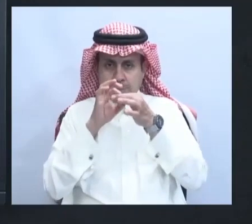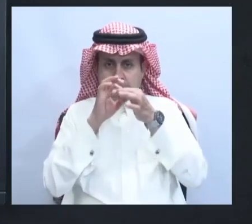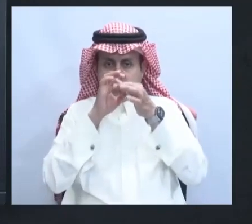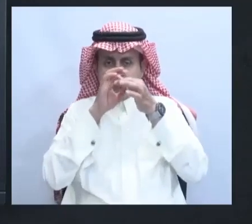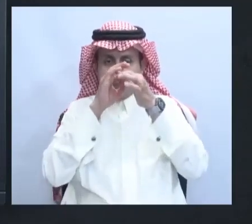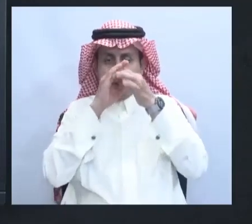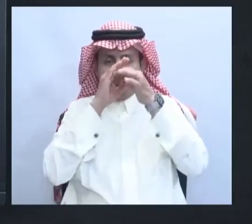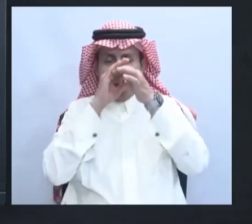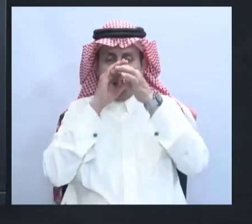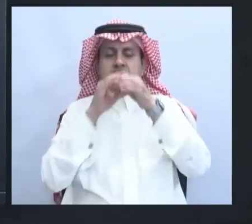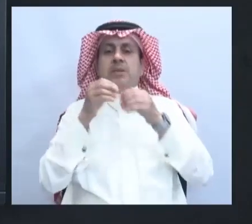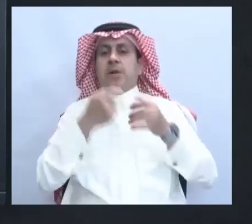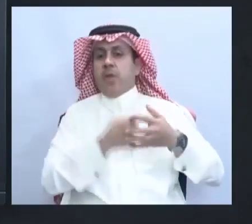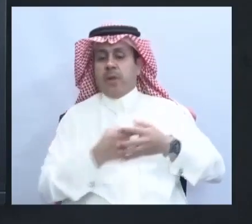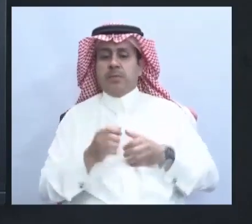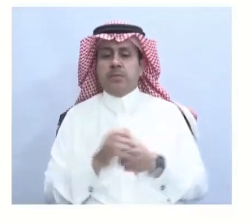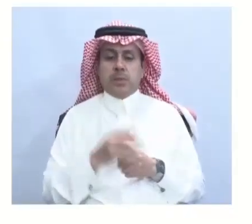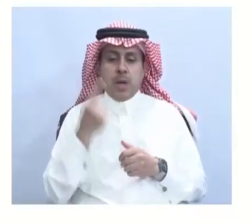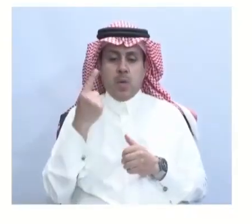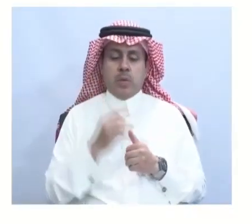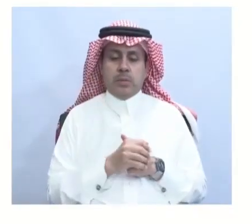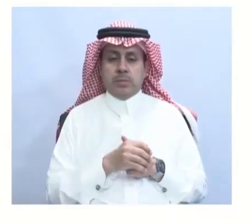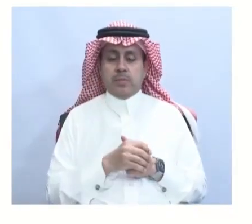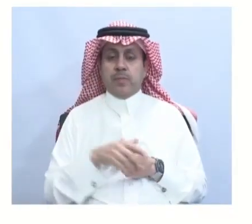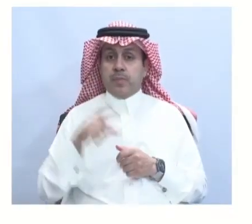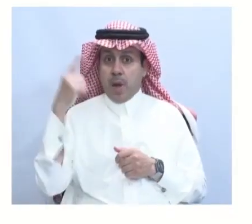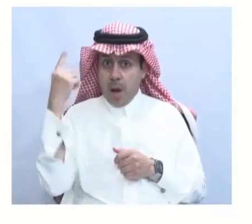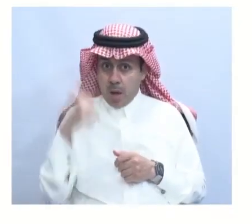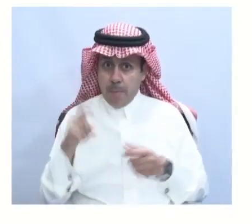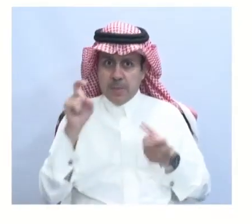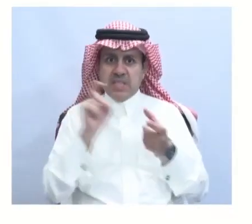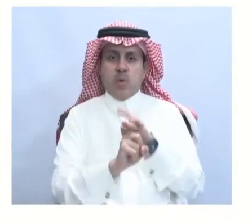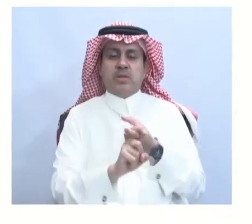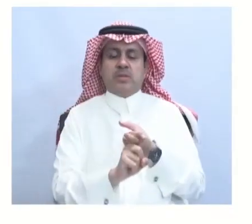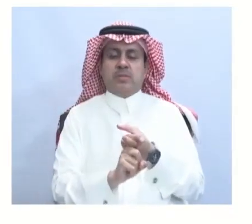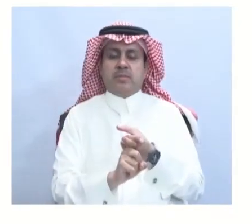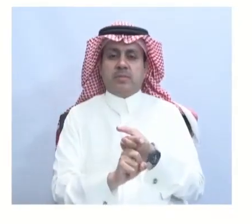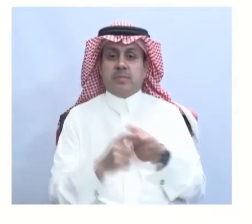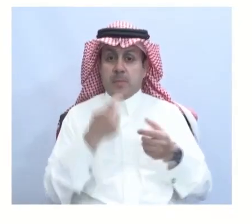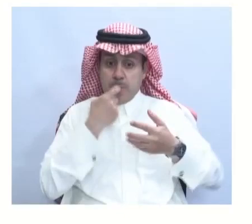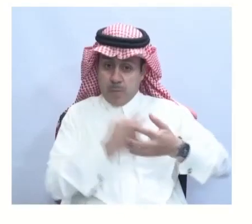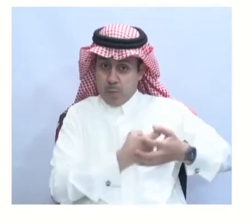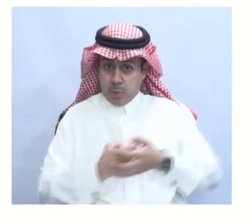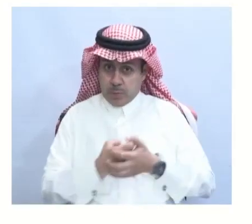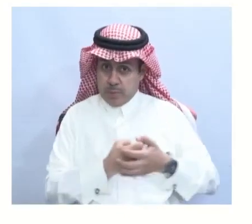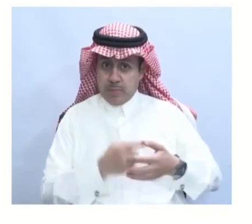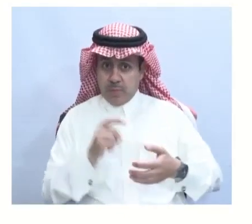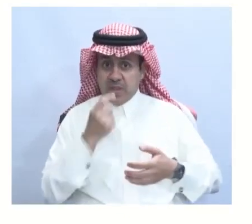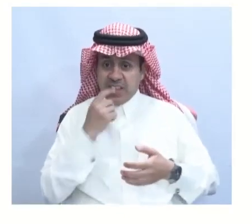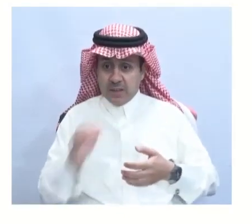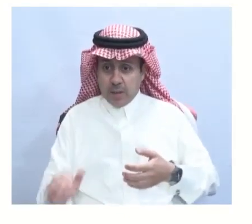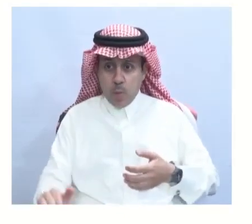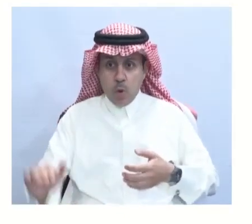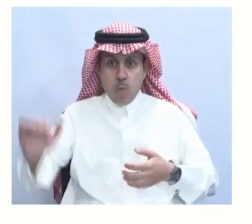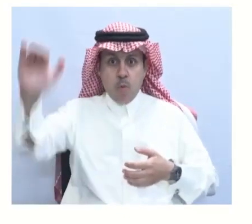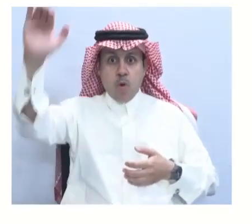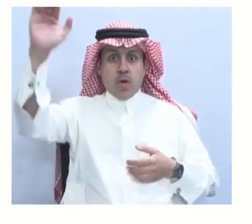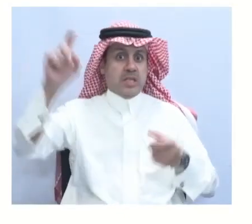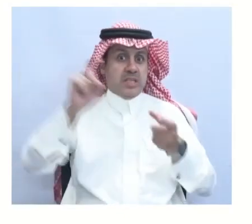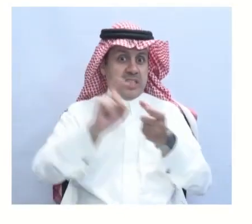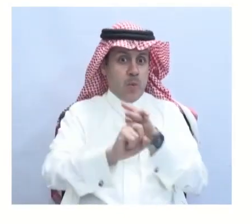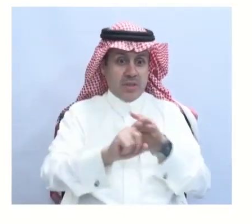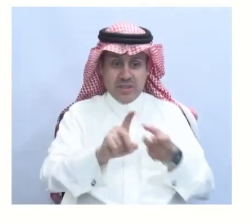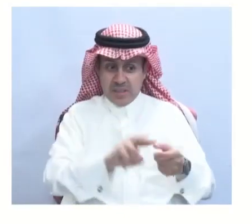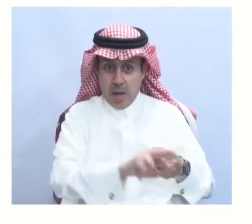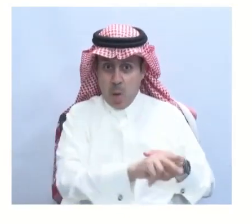اول هذين الحكمين تحريم النكاح يحرم النكاح والدليل